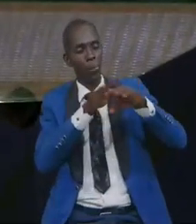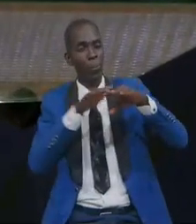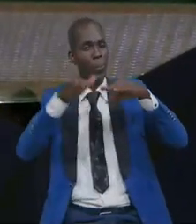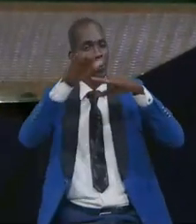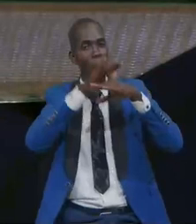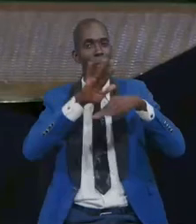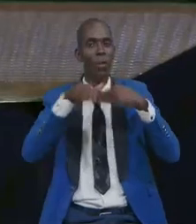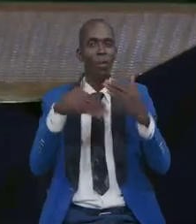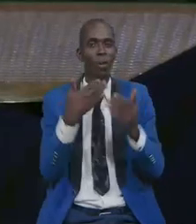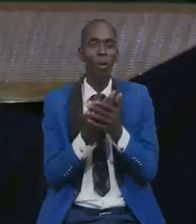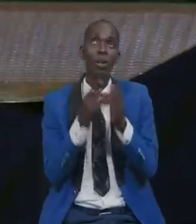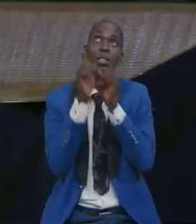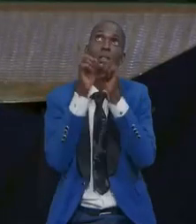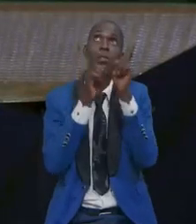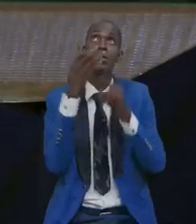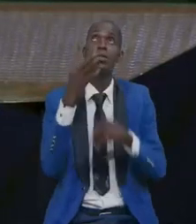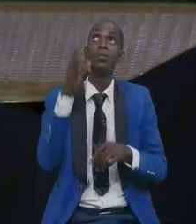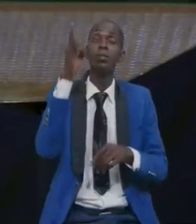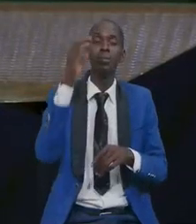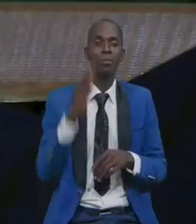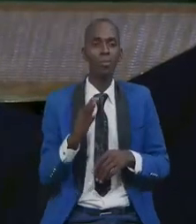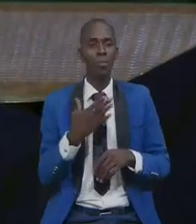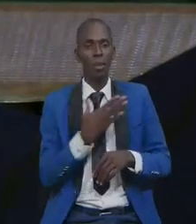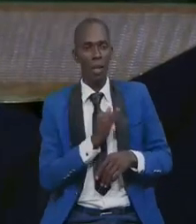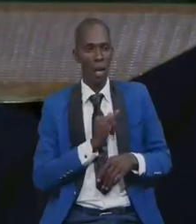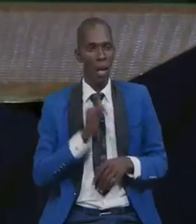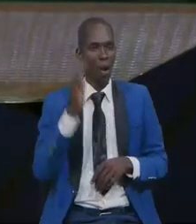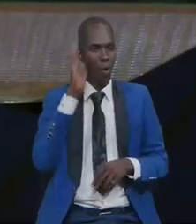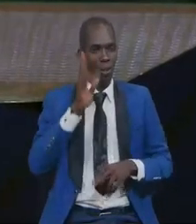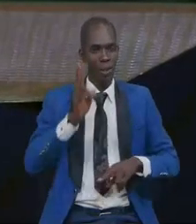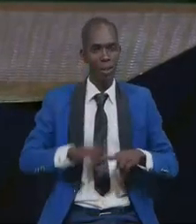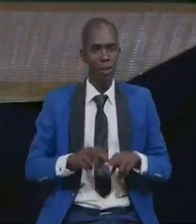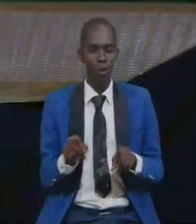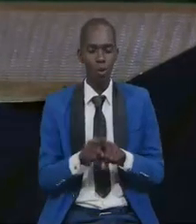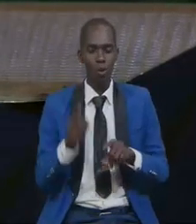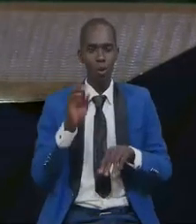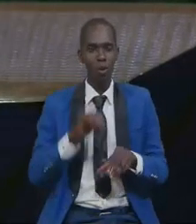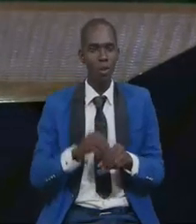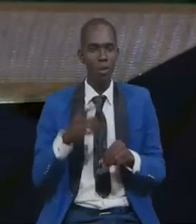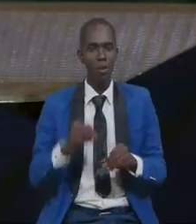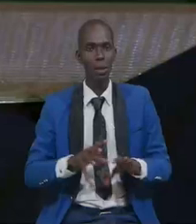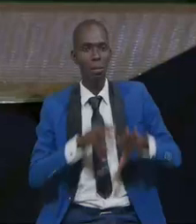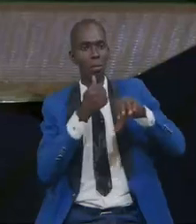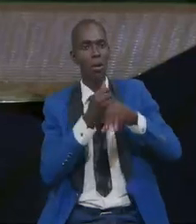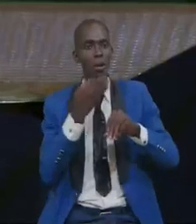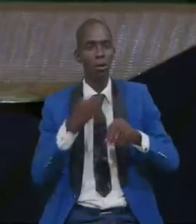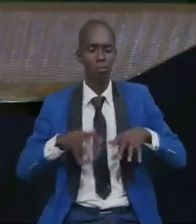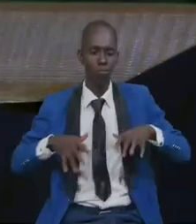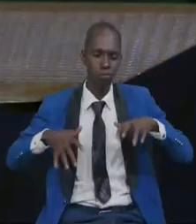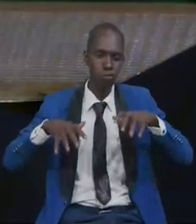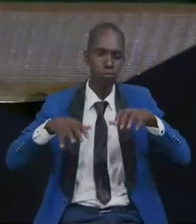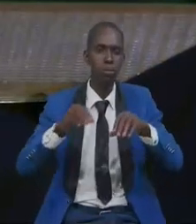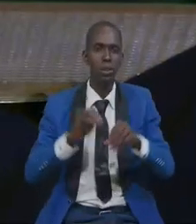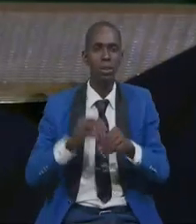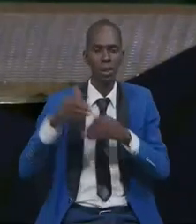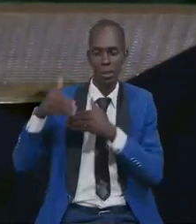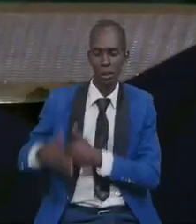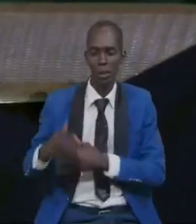m'assierai également sur le sommet de la congrégation aux yeux de Dieu.